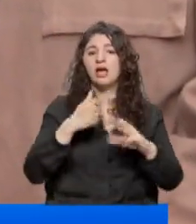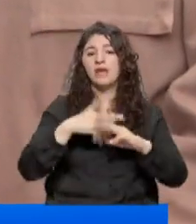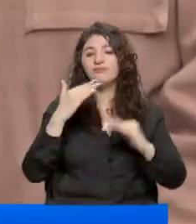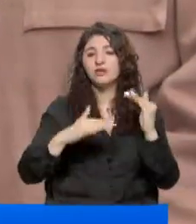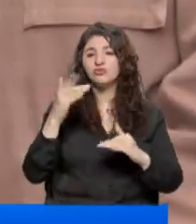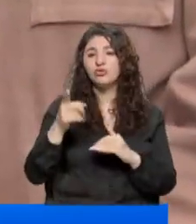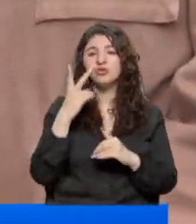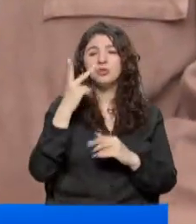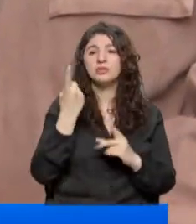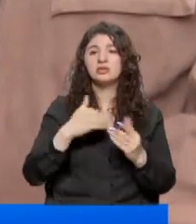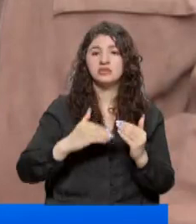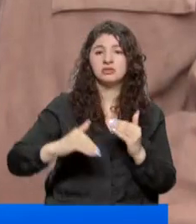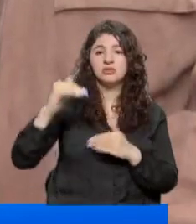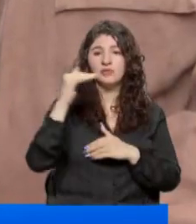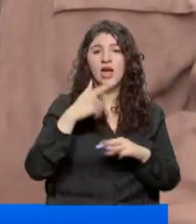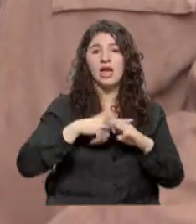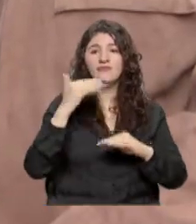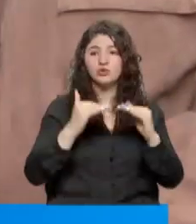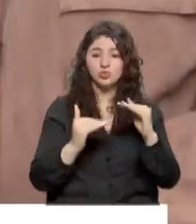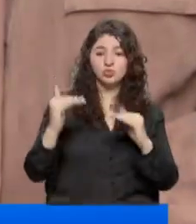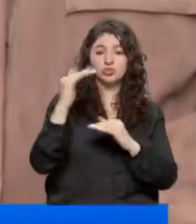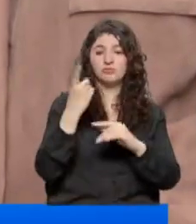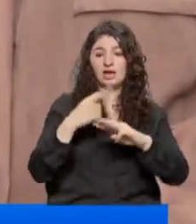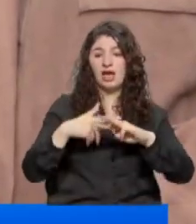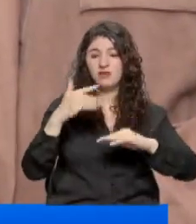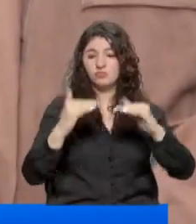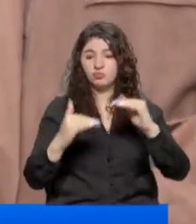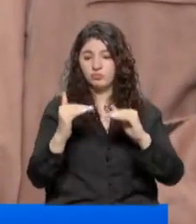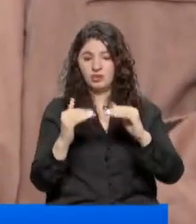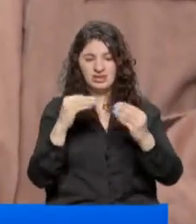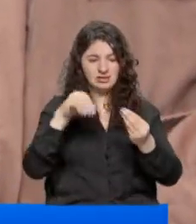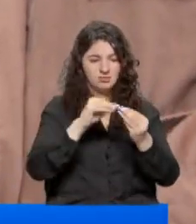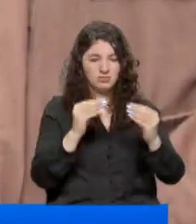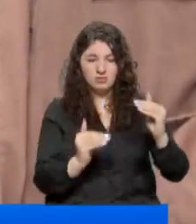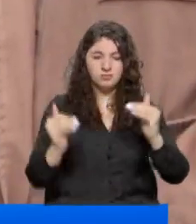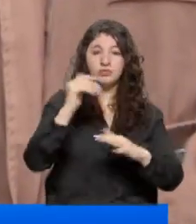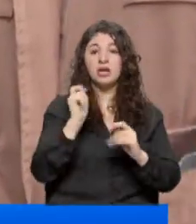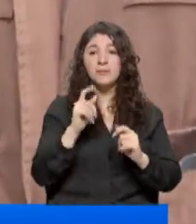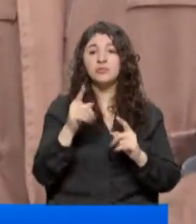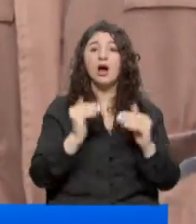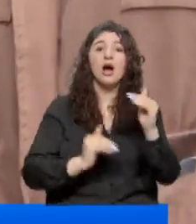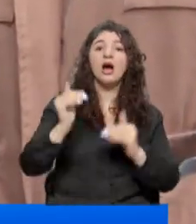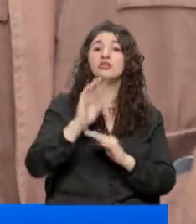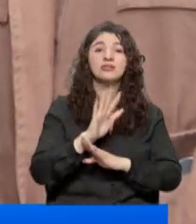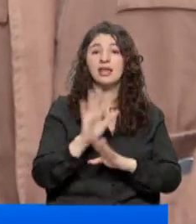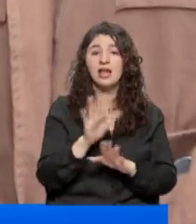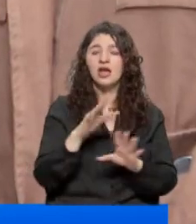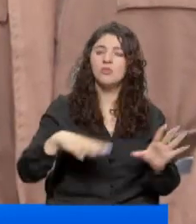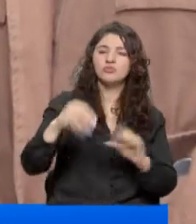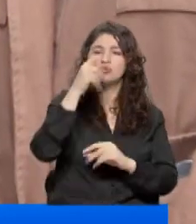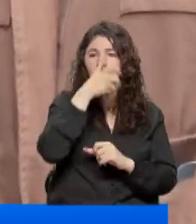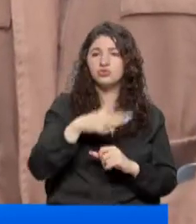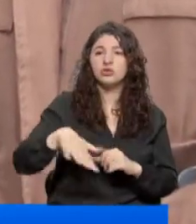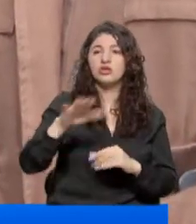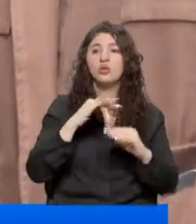enflasyon oranında bir artış III enflasyon üzerinde bir artışı sağlarsak Sadece bu artışı değil aynı zamanda Bütün